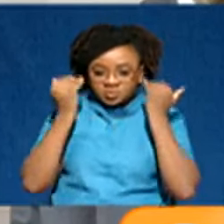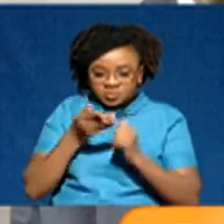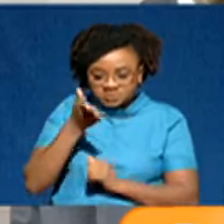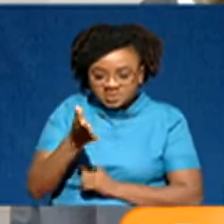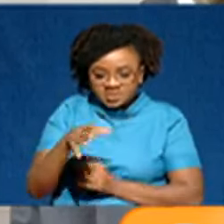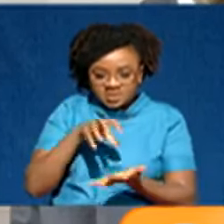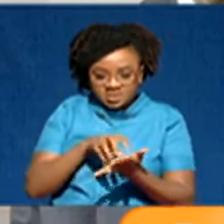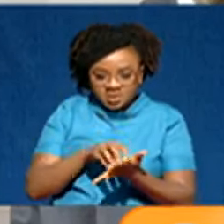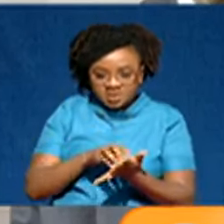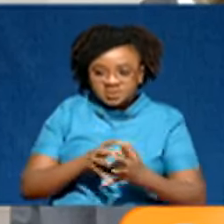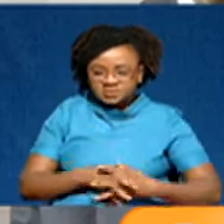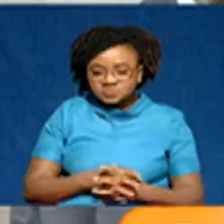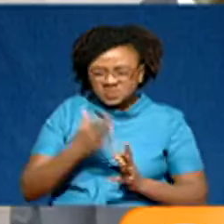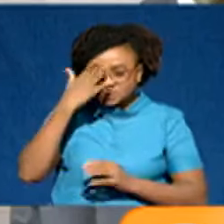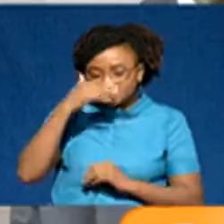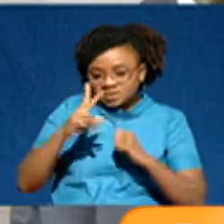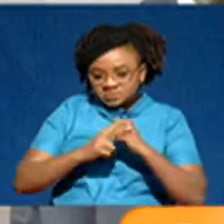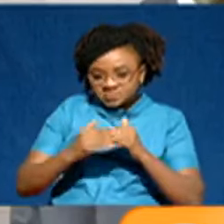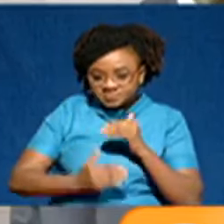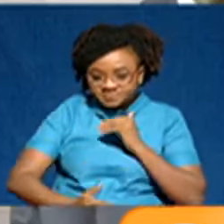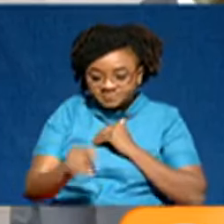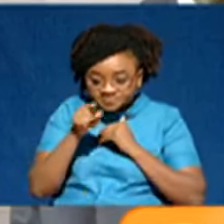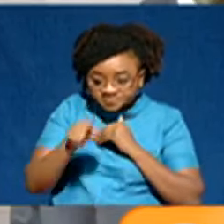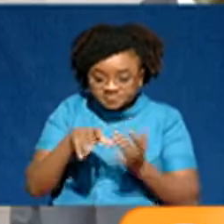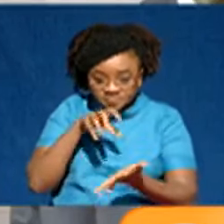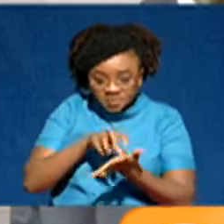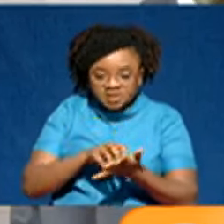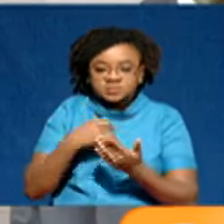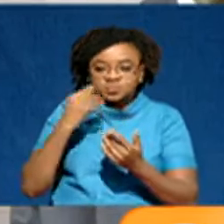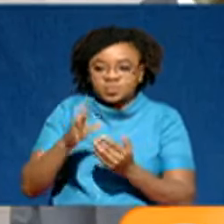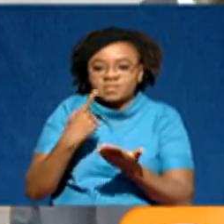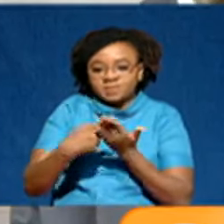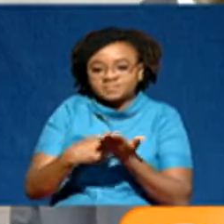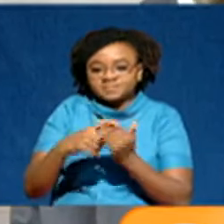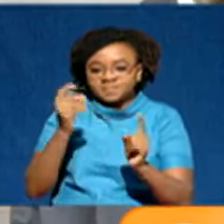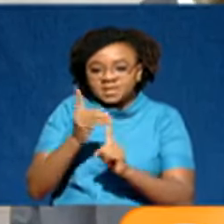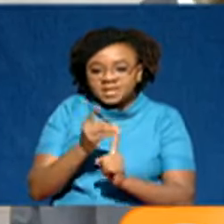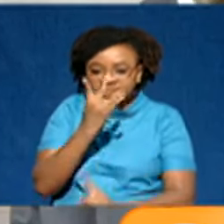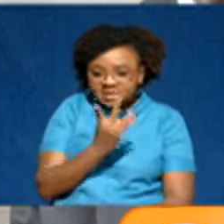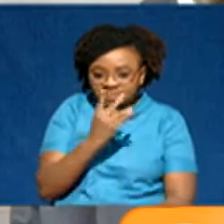hiyo katika siku saba. Kesi hiyo itarejelewa